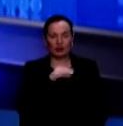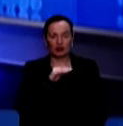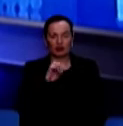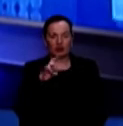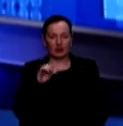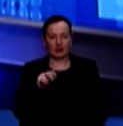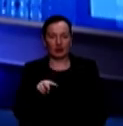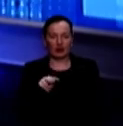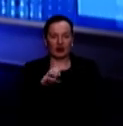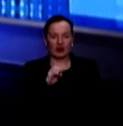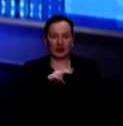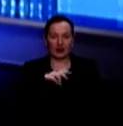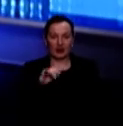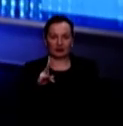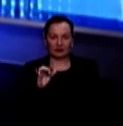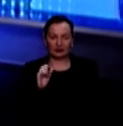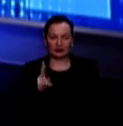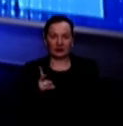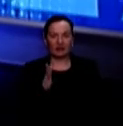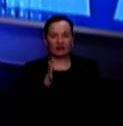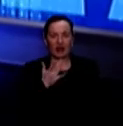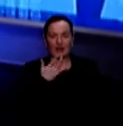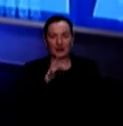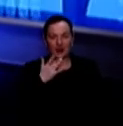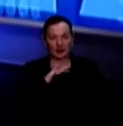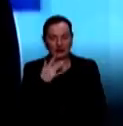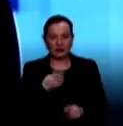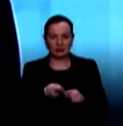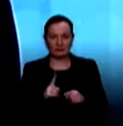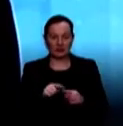Америці і так далі. Це питання болюче для нас. І для області, і для